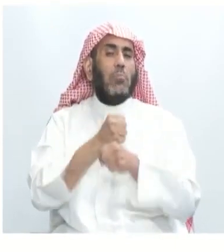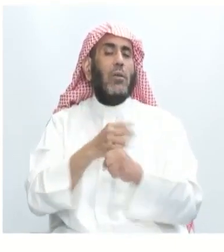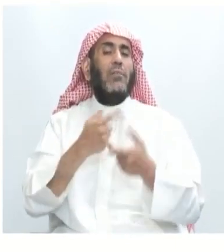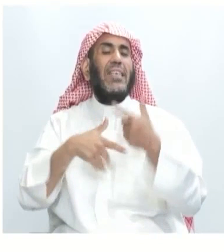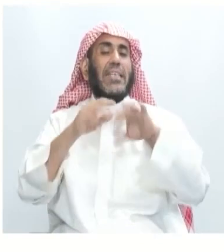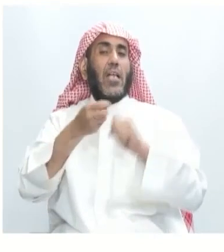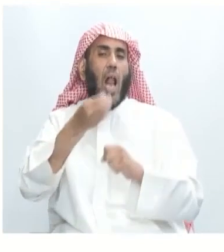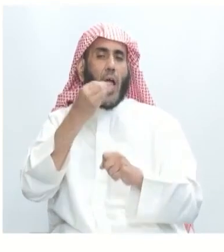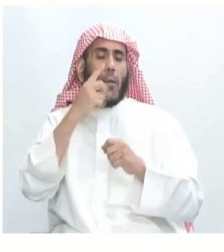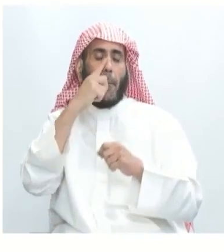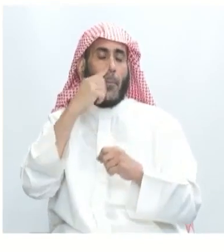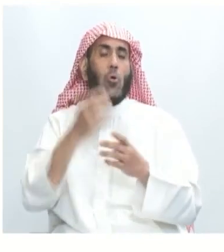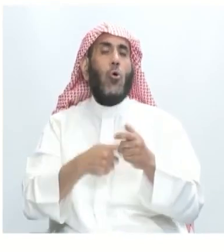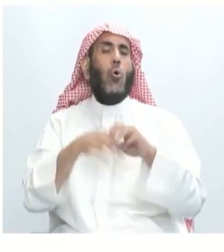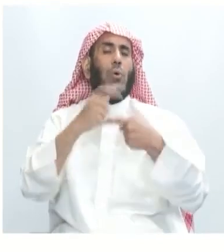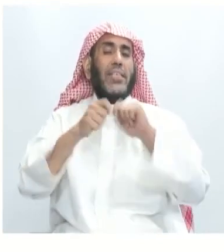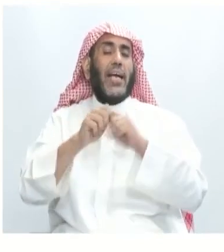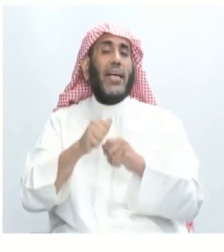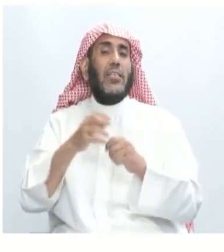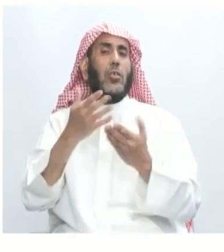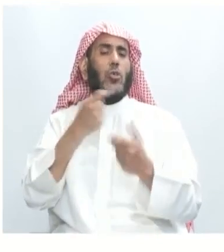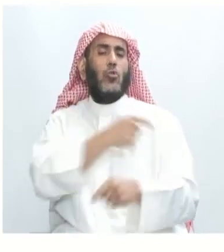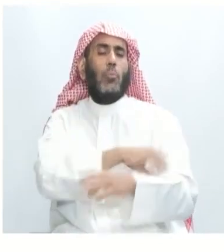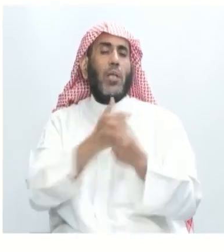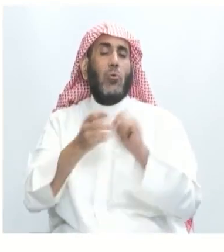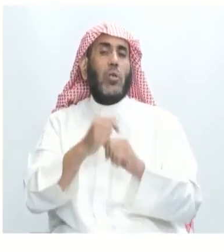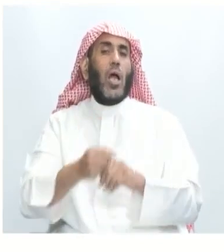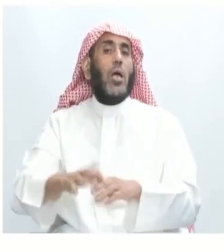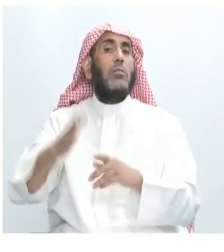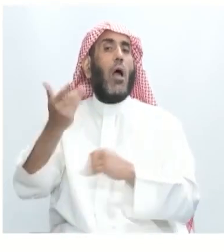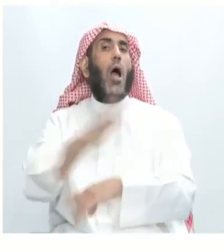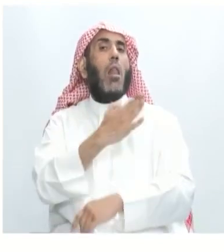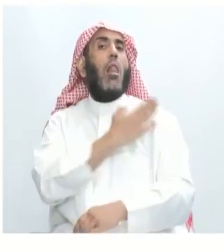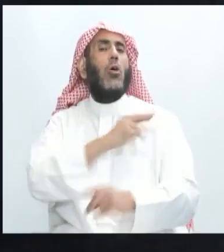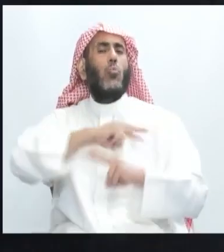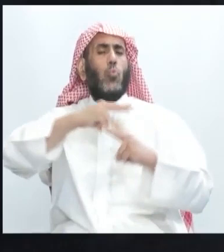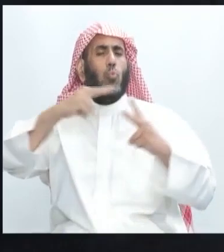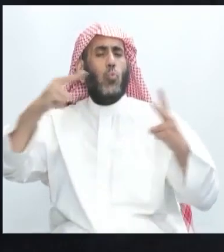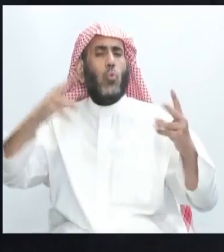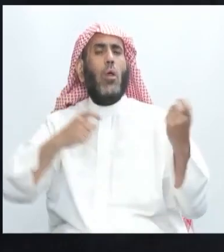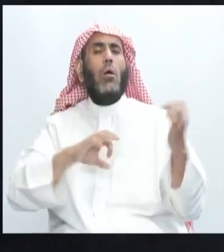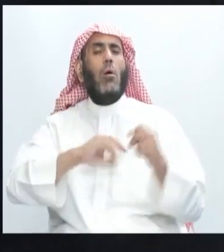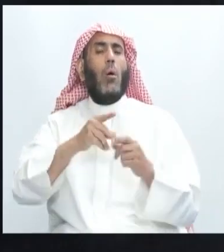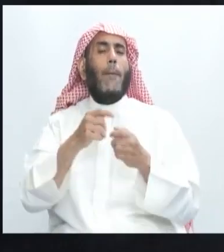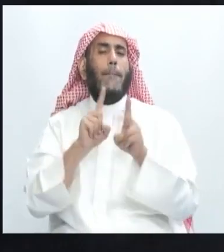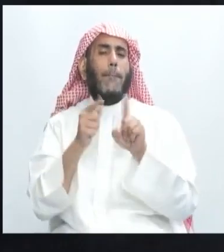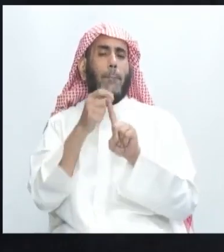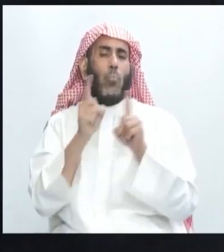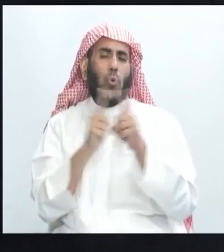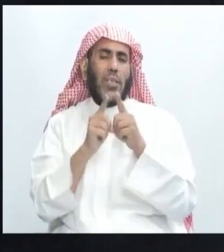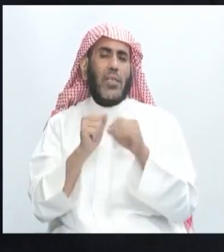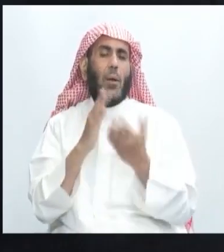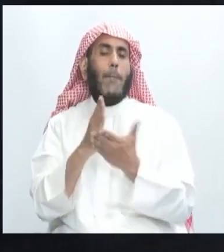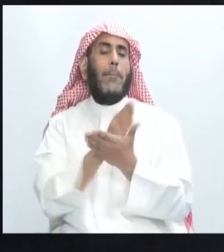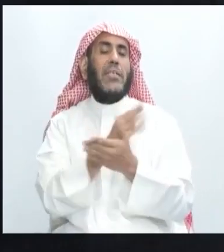الغذائيه وفي الصناعات الطبيه وكذلك في الصناعات العسكريه هذا مختصر لاهم المجال او مجال من المجالات التي